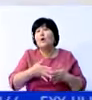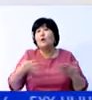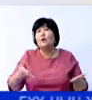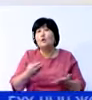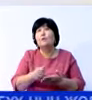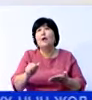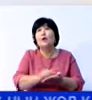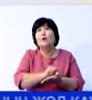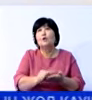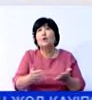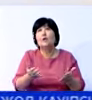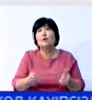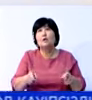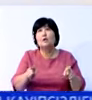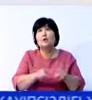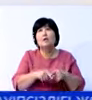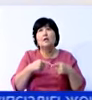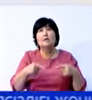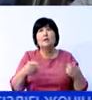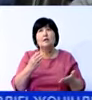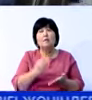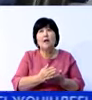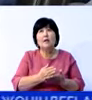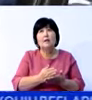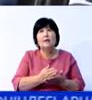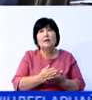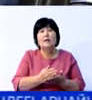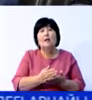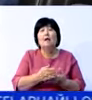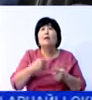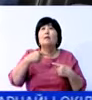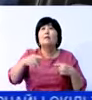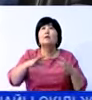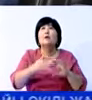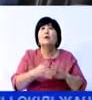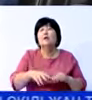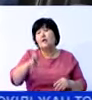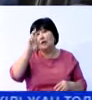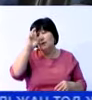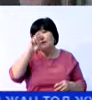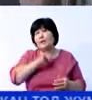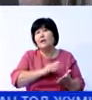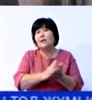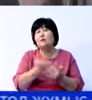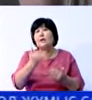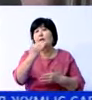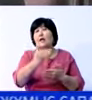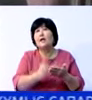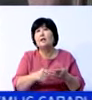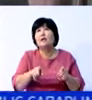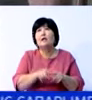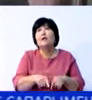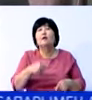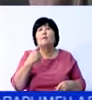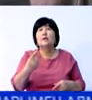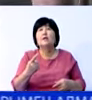құжаттарды сұрату 4 факты бар. Сырдария ауданында мемлекеттік қызмет көрсету тәртібін бұзу дегенмен 1 фактысы